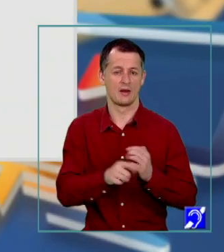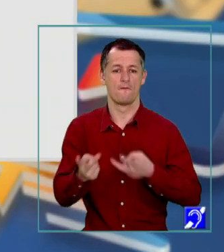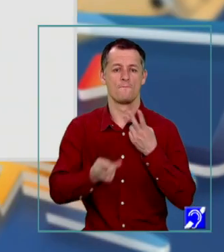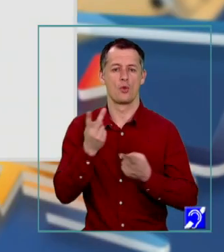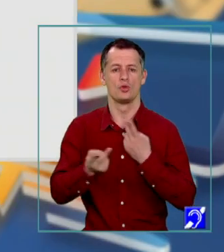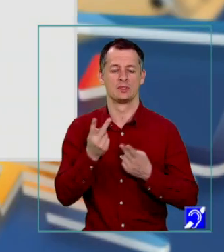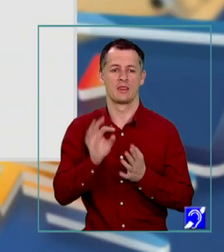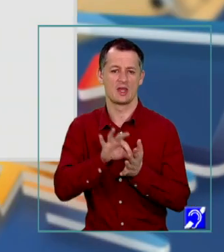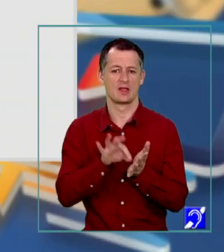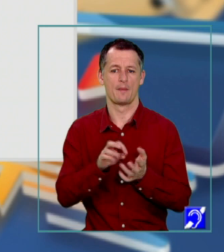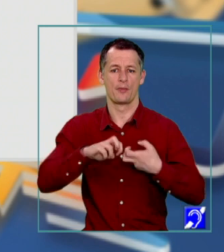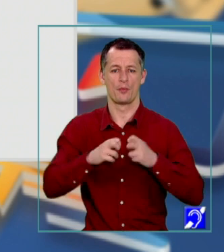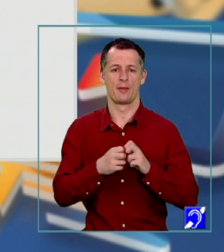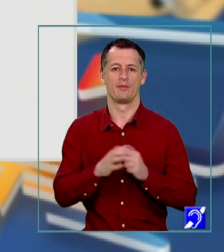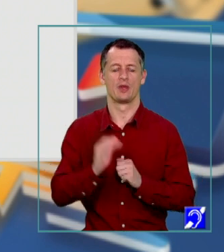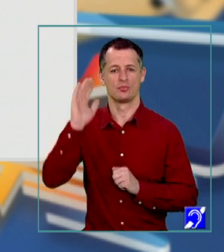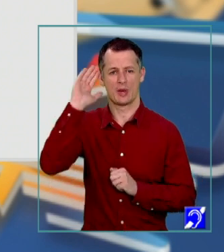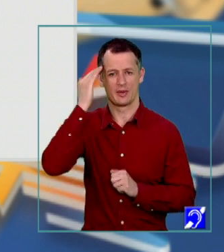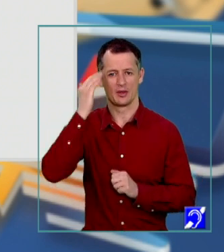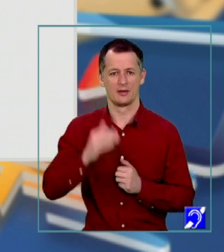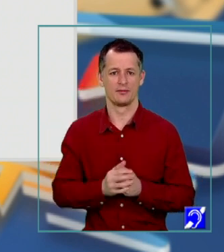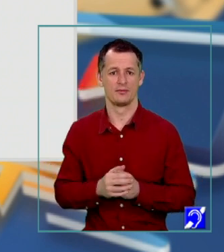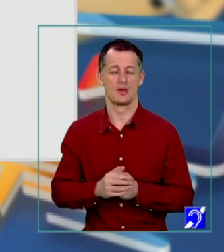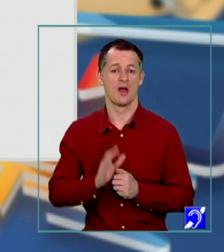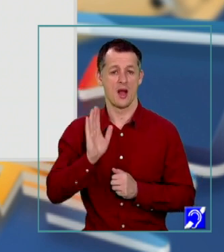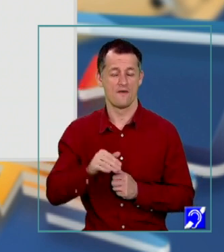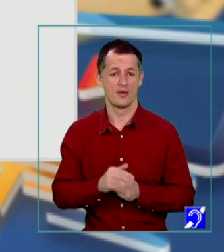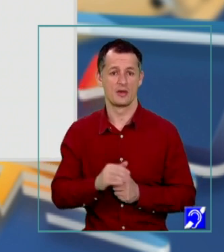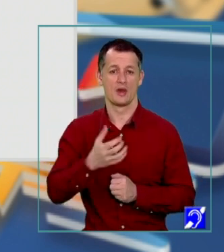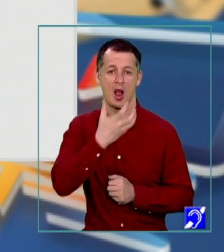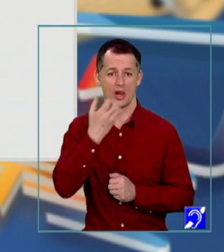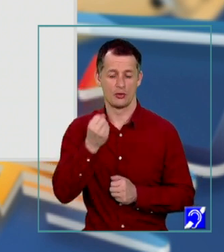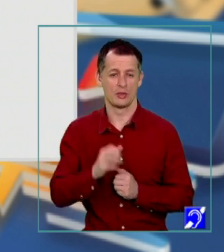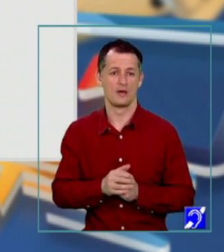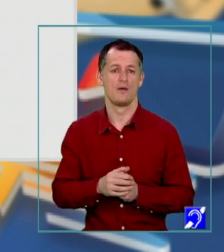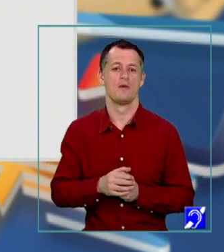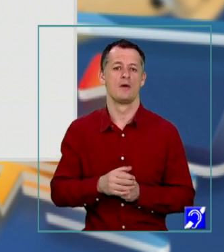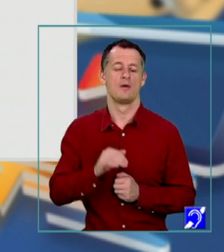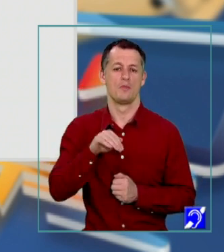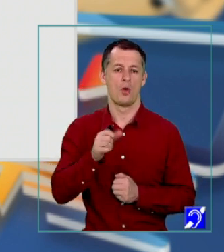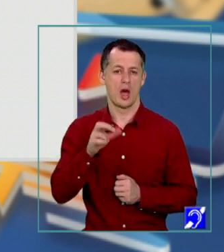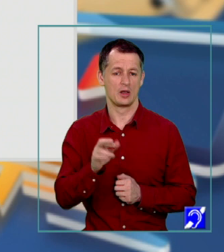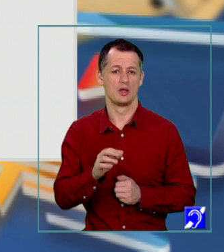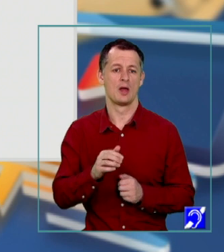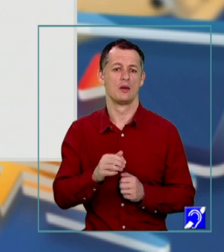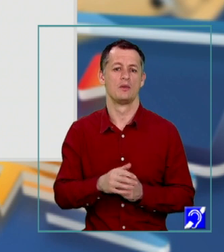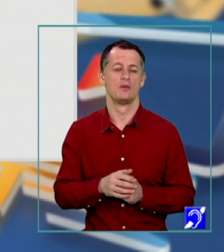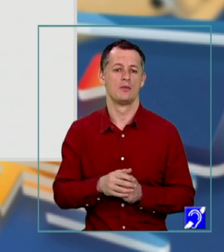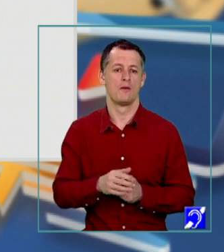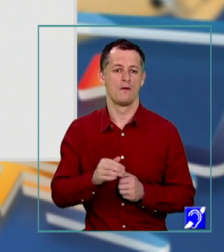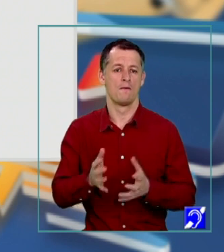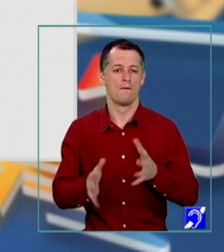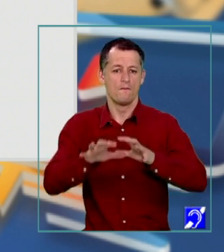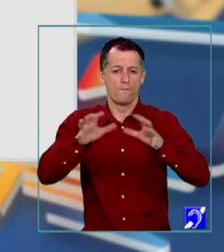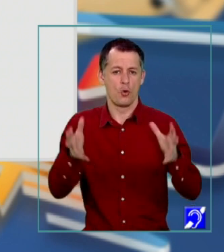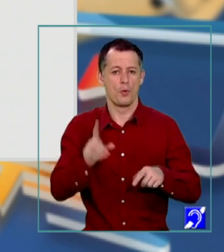folosind datele problemei. Vă aduceți aminte că în textul problemei avem căldura morală la volum constant. Un simplu calcul ne conduce la,